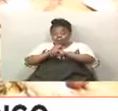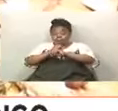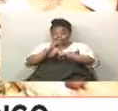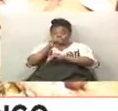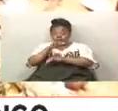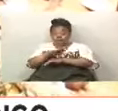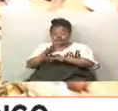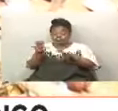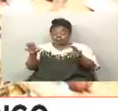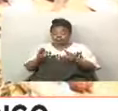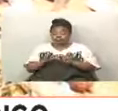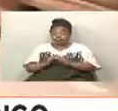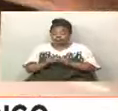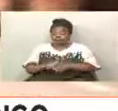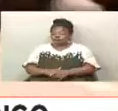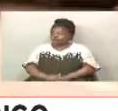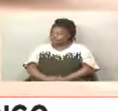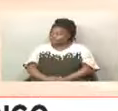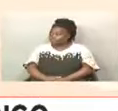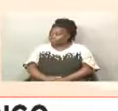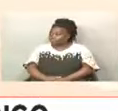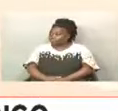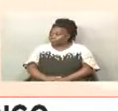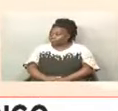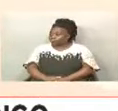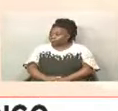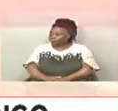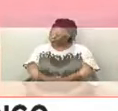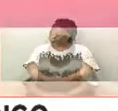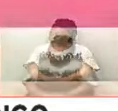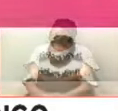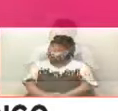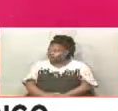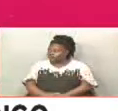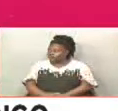Fiona Nanyomo yakusakidde eggulire lino ku Lwabukedde TV.